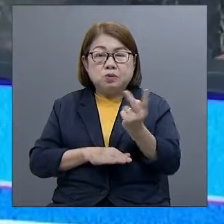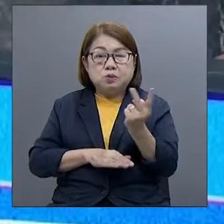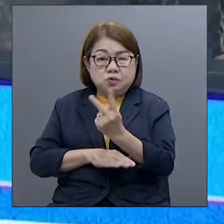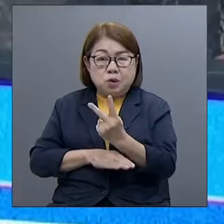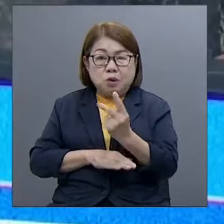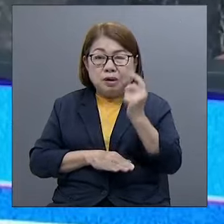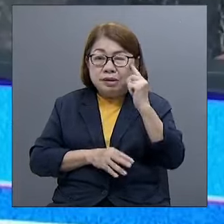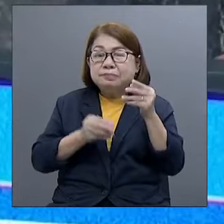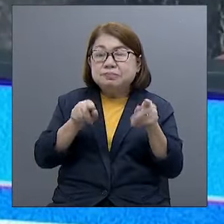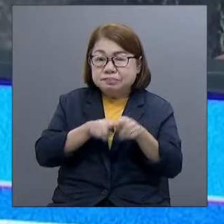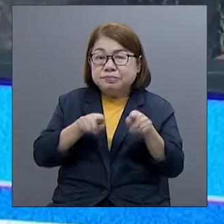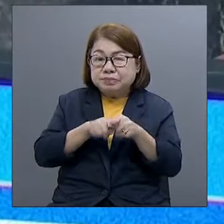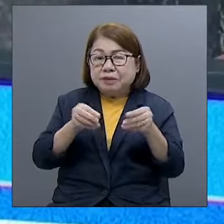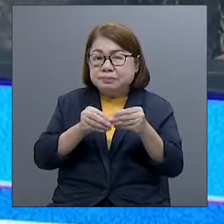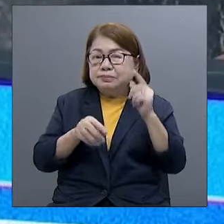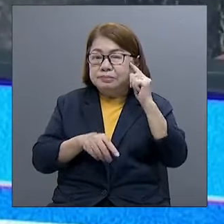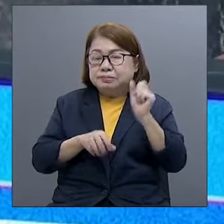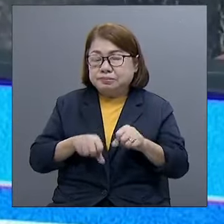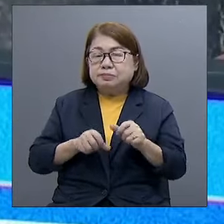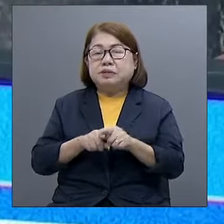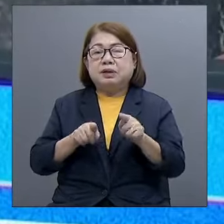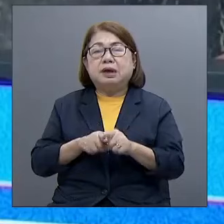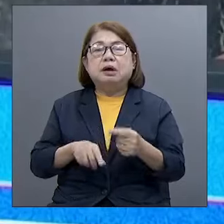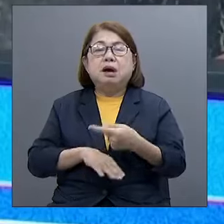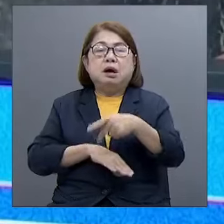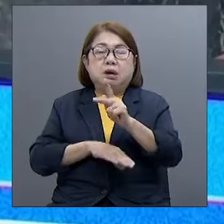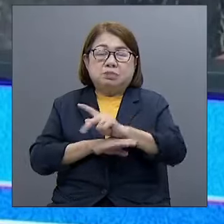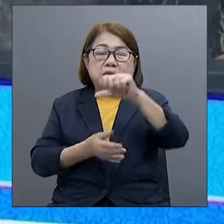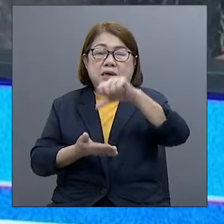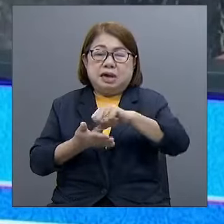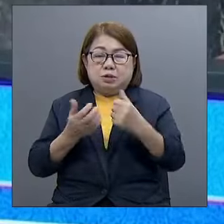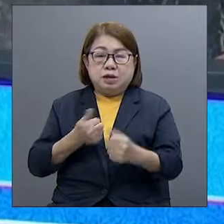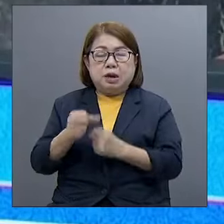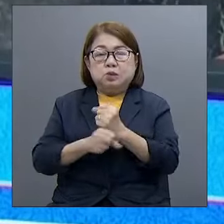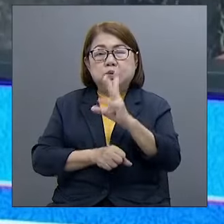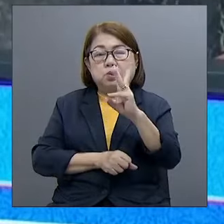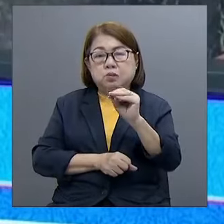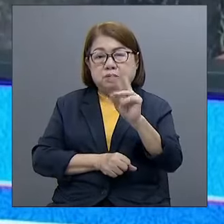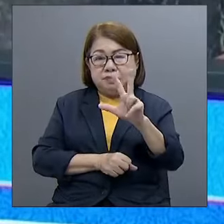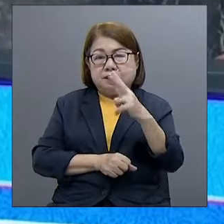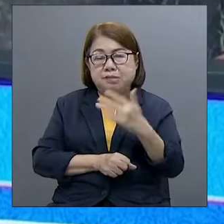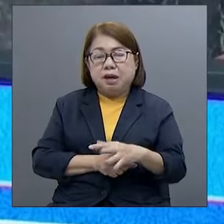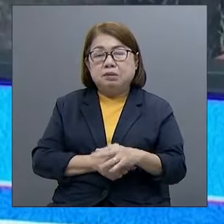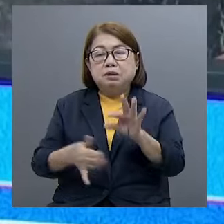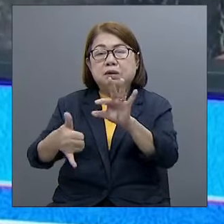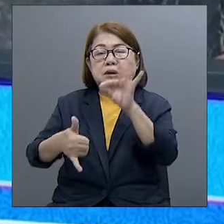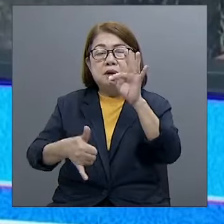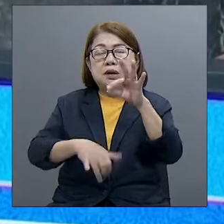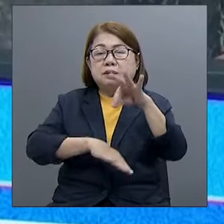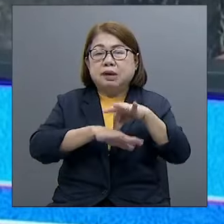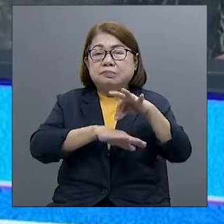ดคล้ายๆกันราอีซีประธานาธิบดีของอิหร่านปัจจุบันอายุ63ปีได้รับเลือกเป็นประธานาธิบดีเ